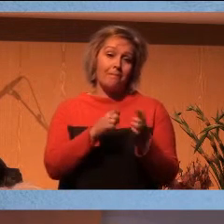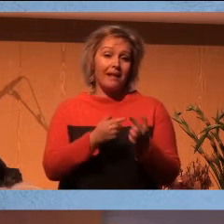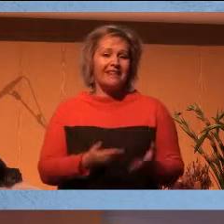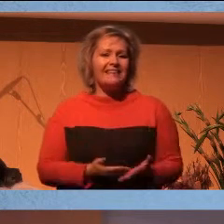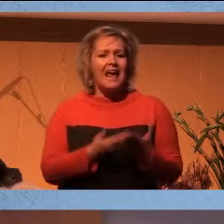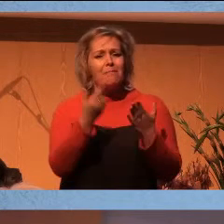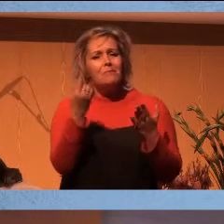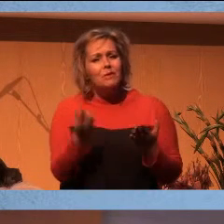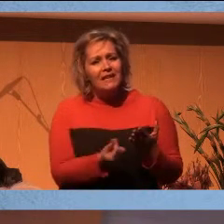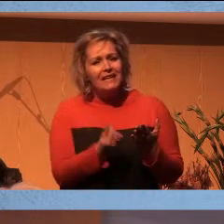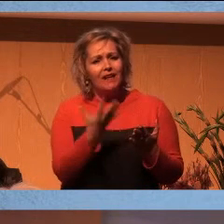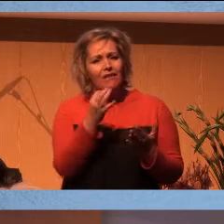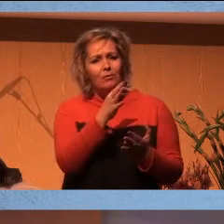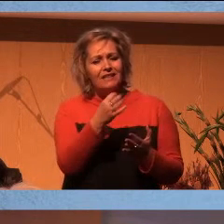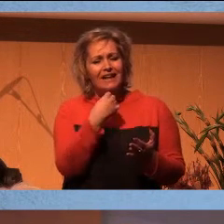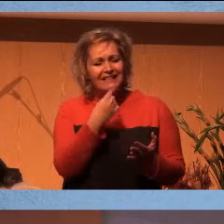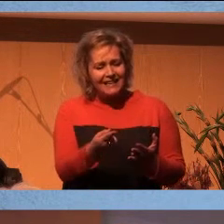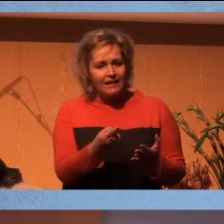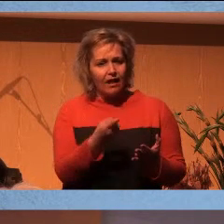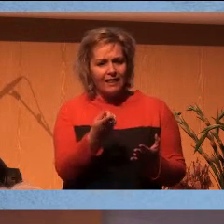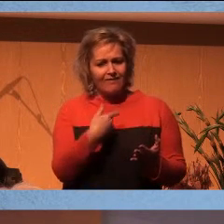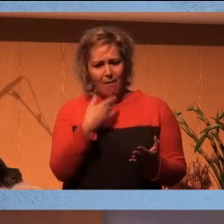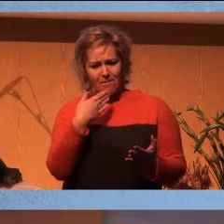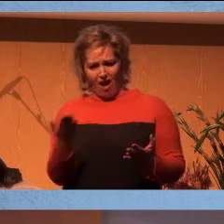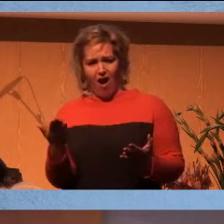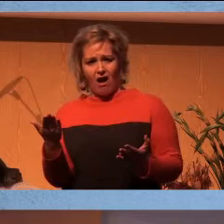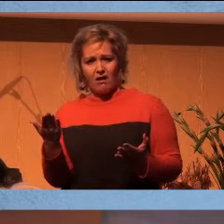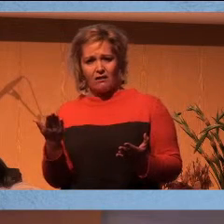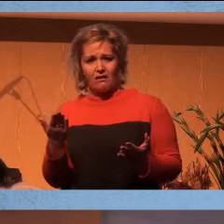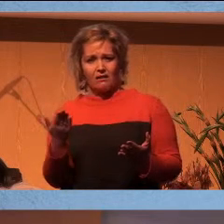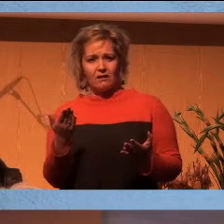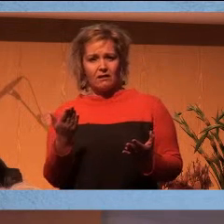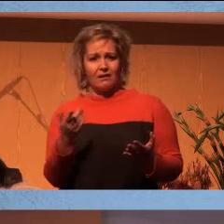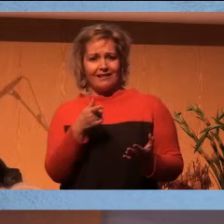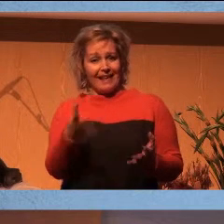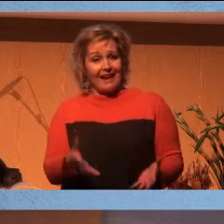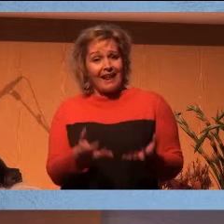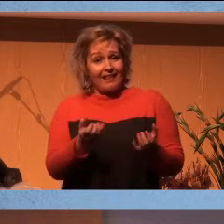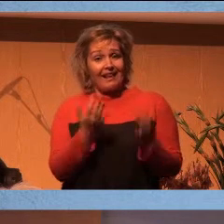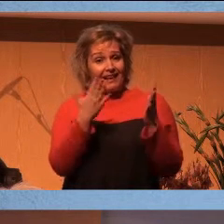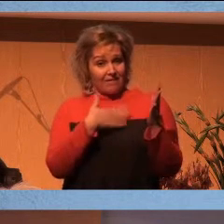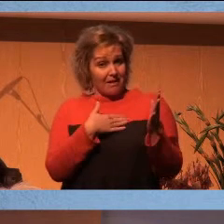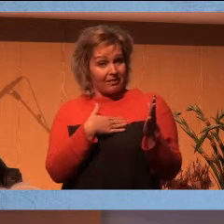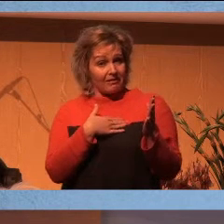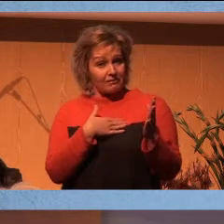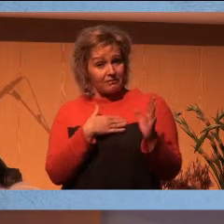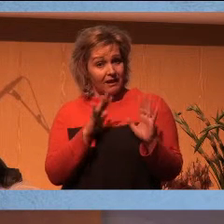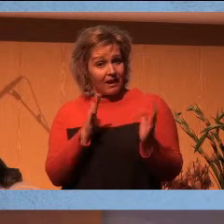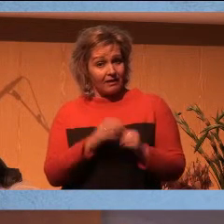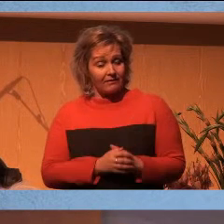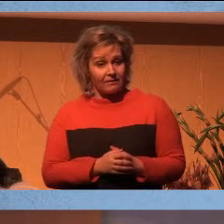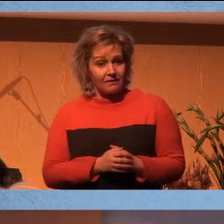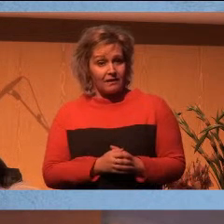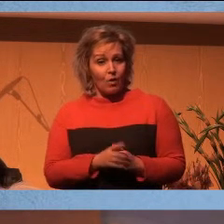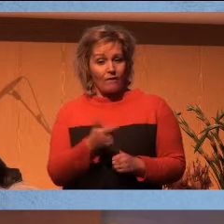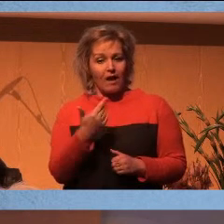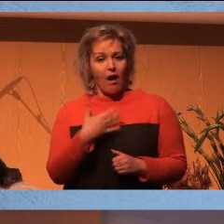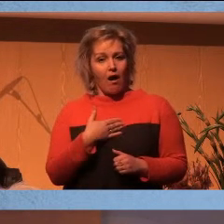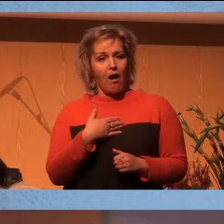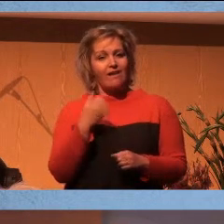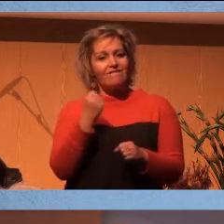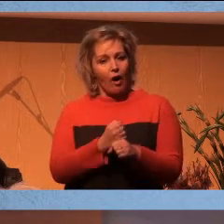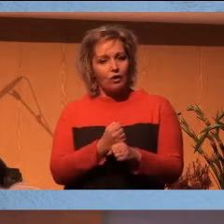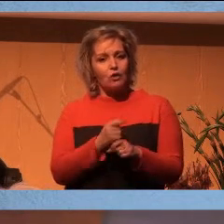hjelper det så lite at 50% sier at det var bra. Dere reddet livet mitt enda til. Og vi har et